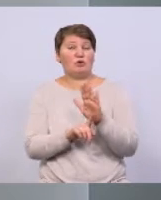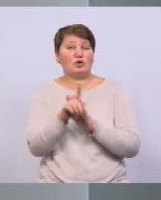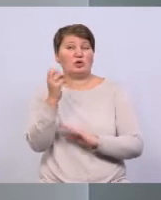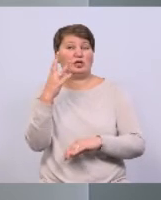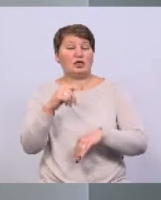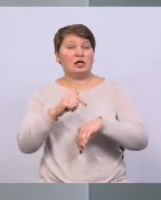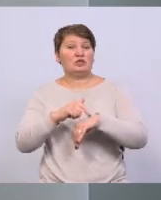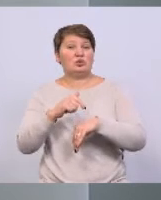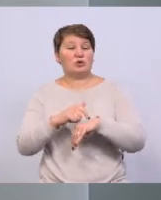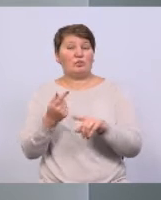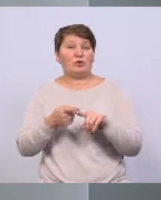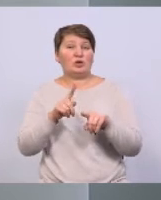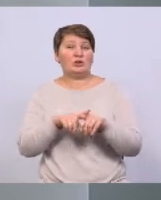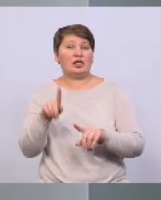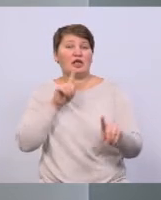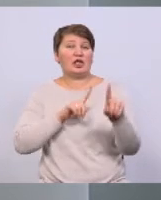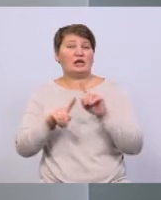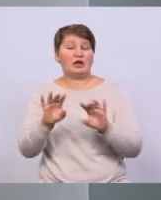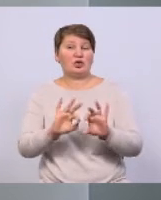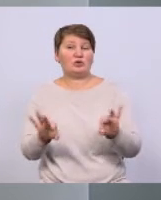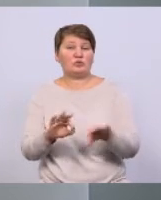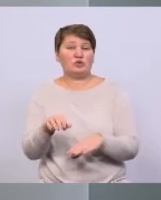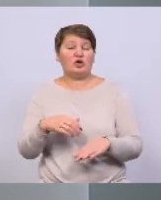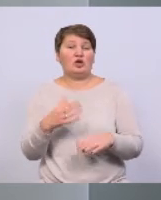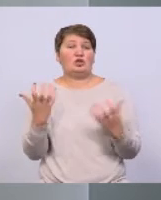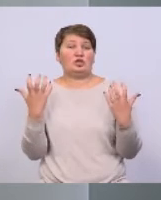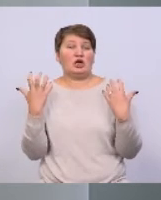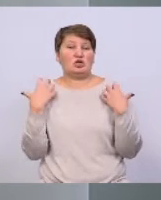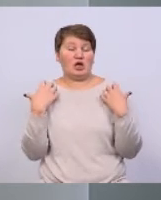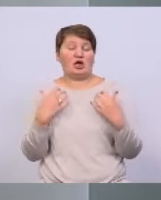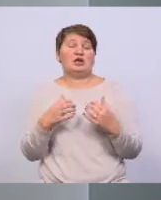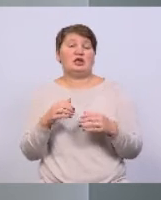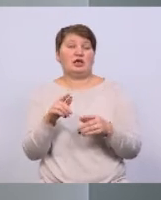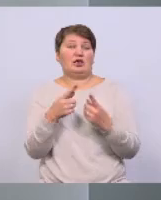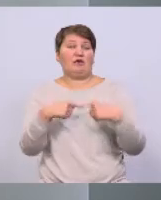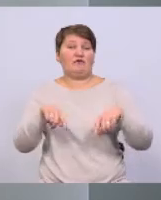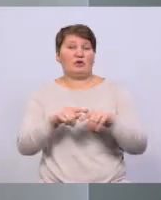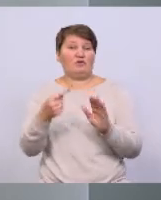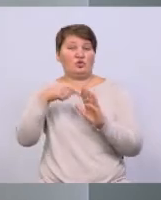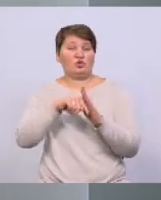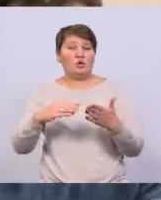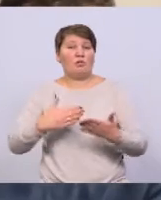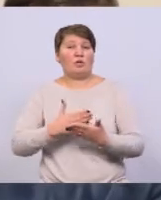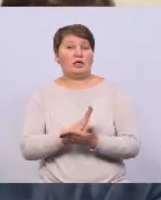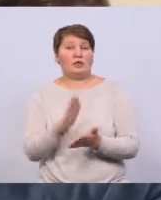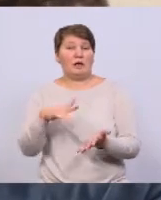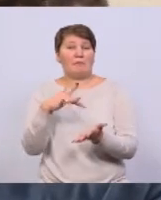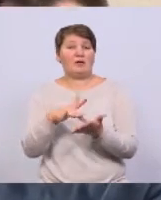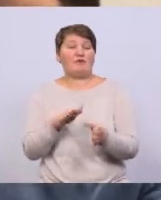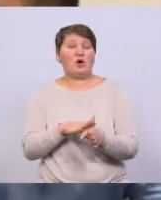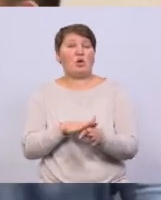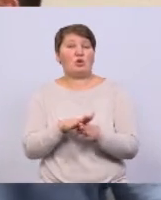годині. Про це сьогодні на оперативній нараді розповів начальник відділу внутрішньої політики міськвиконкому Ігор Кінаш.